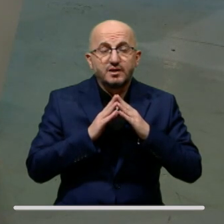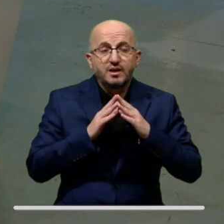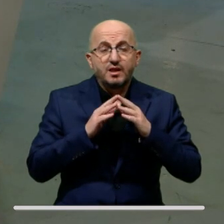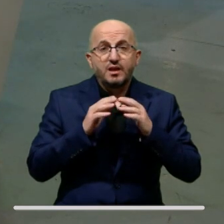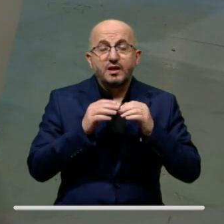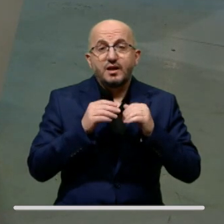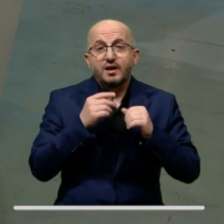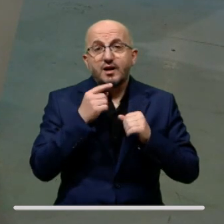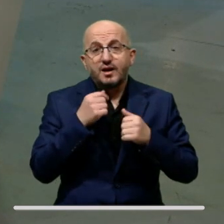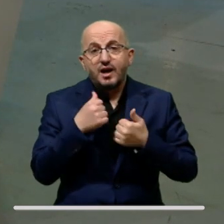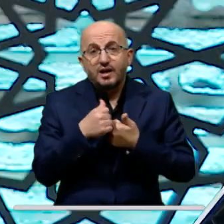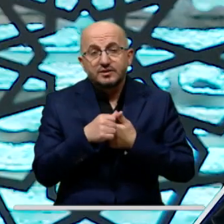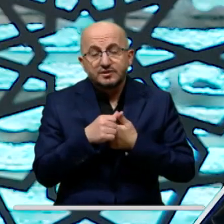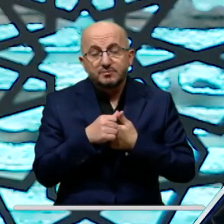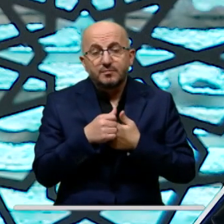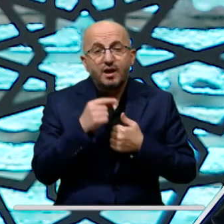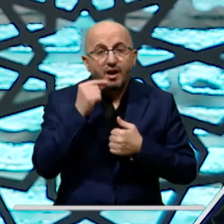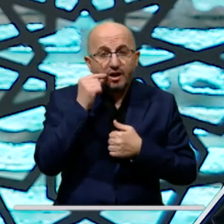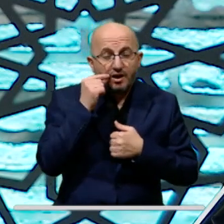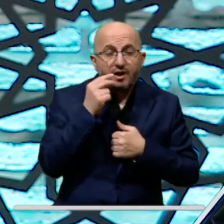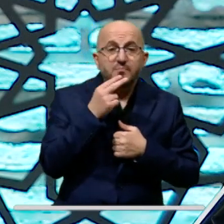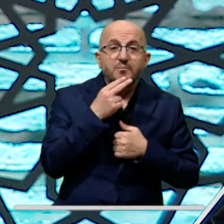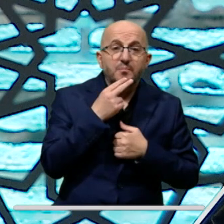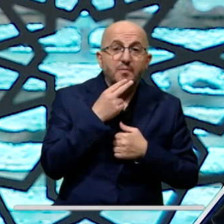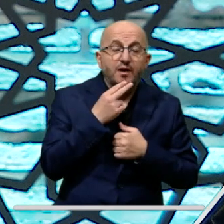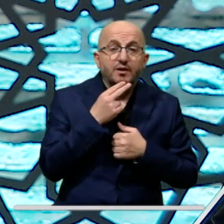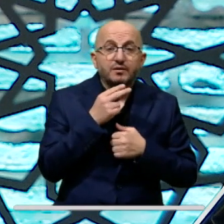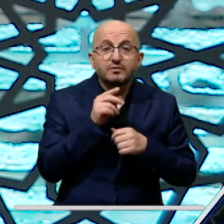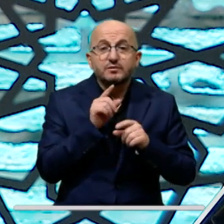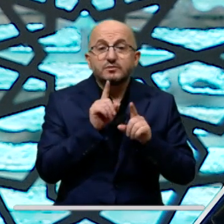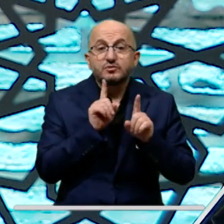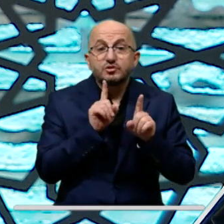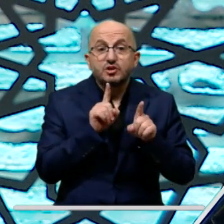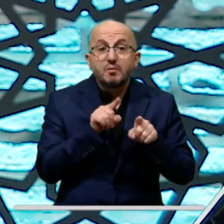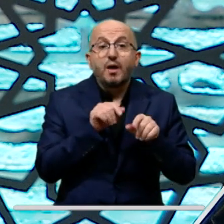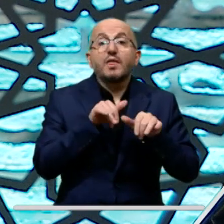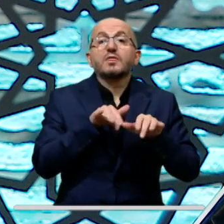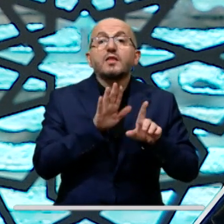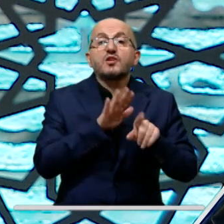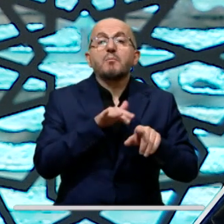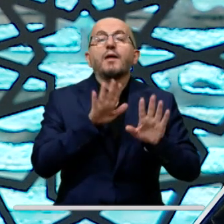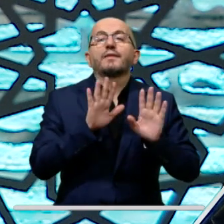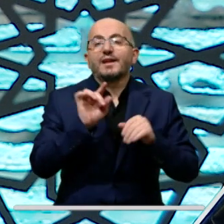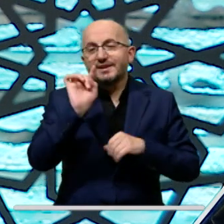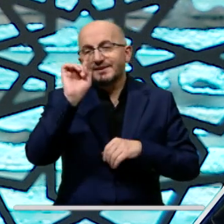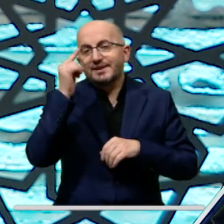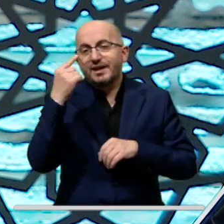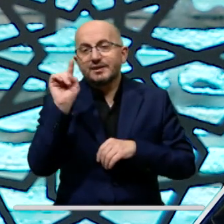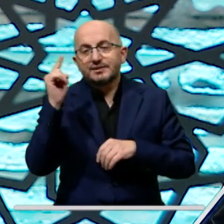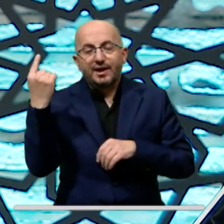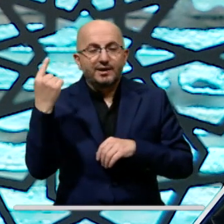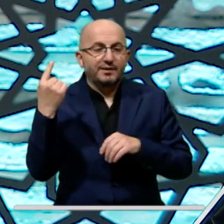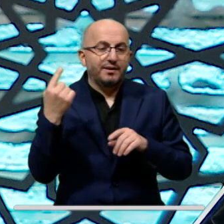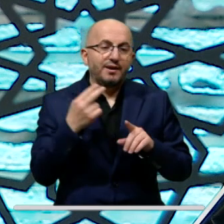namaz kılabilir miyiz? Tabii cemaat değil, ferdi olarak. Evet, cemaat değil. Tamam. Soralım Şener Bey. Bakalım hocam ne